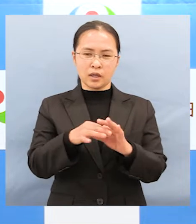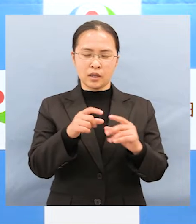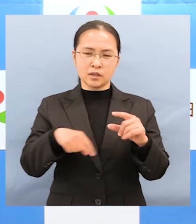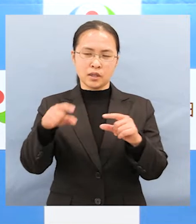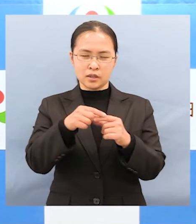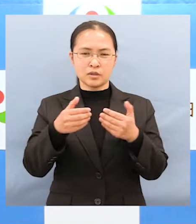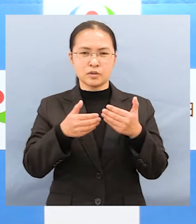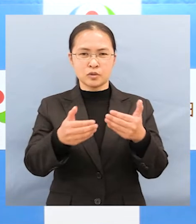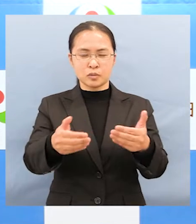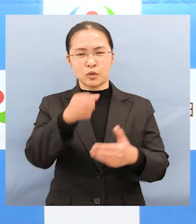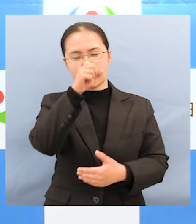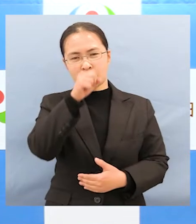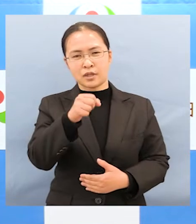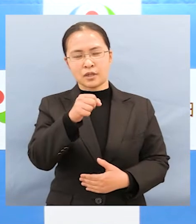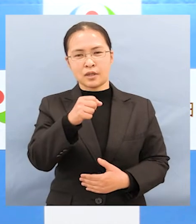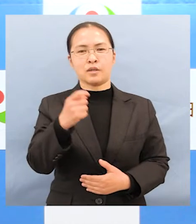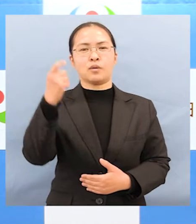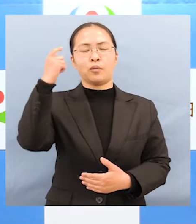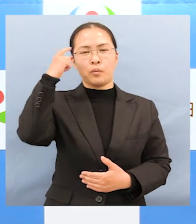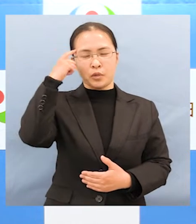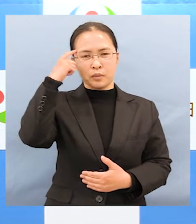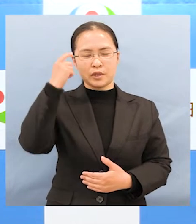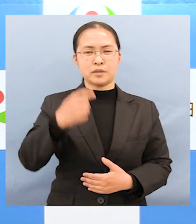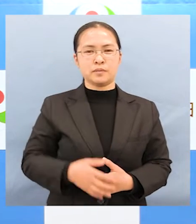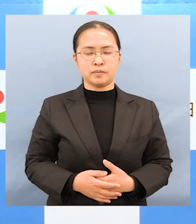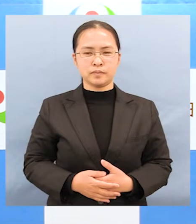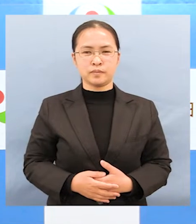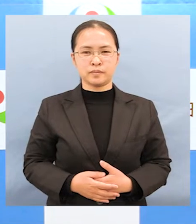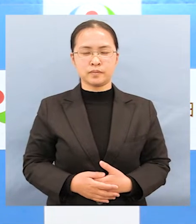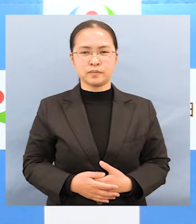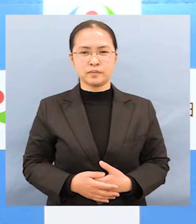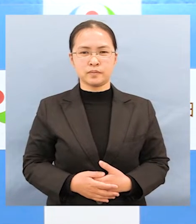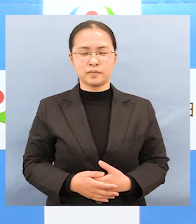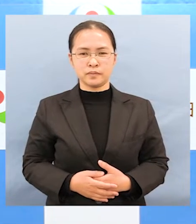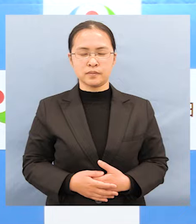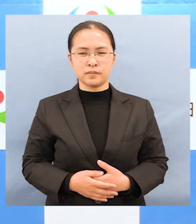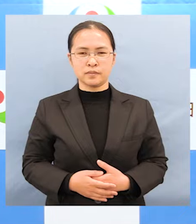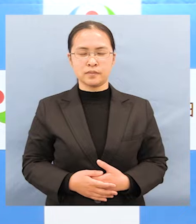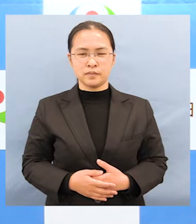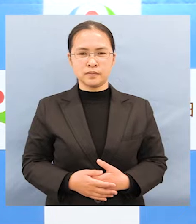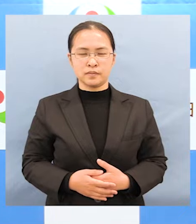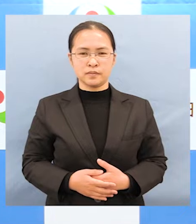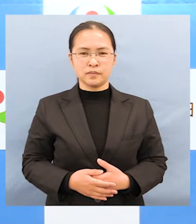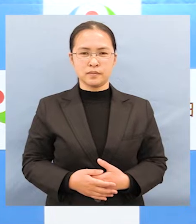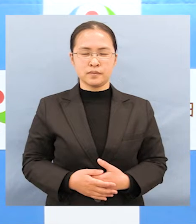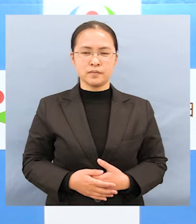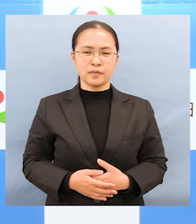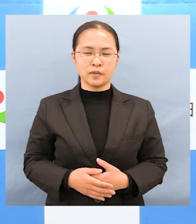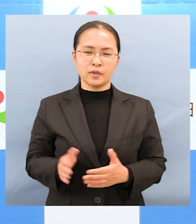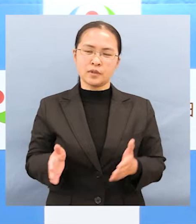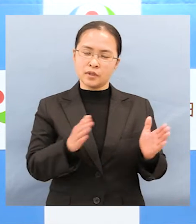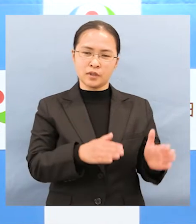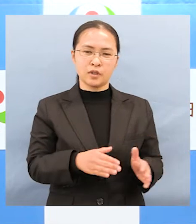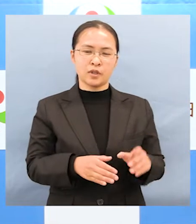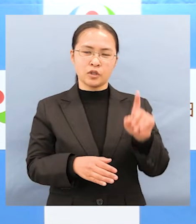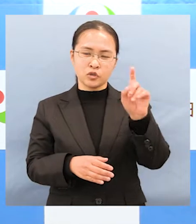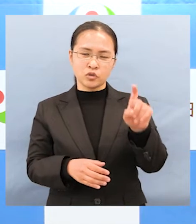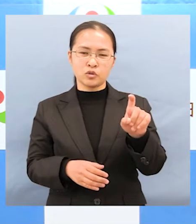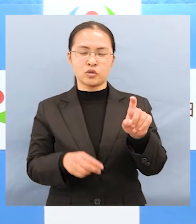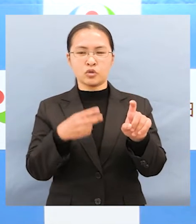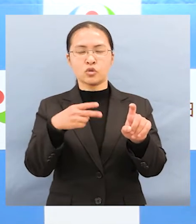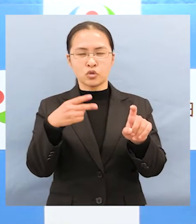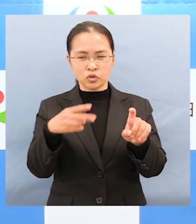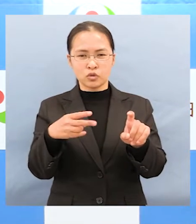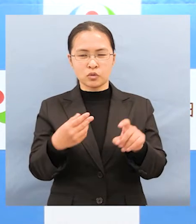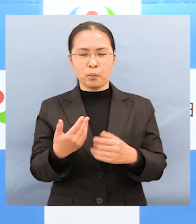進むといいなというふうに感じているところでございます。さて、それでは重大ニュースに入る前に